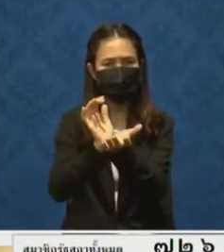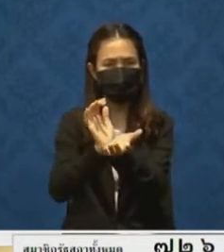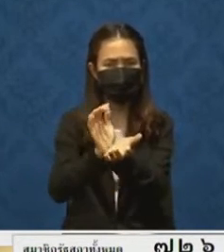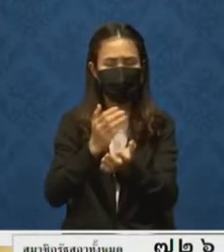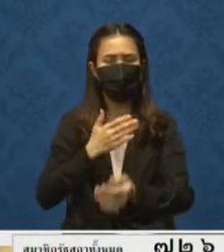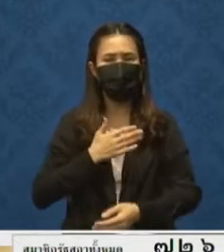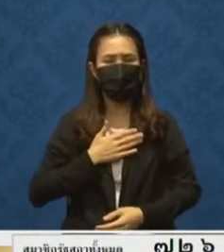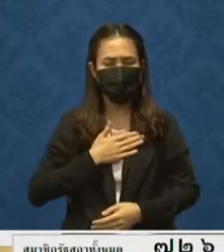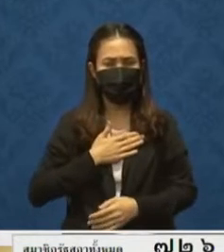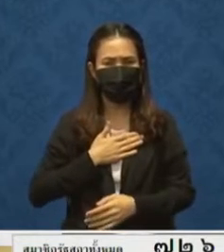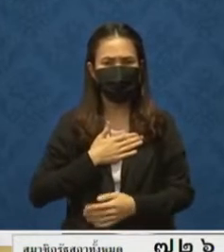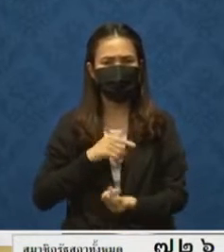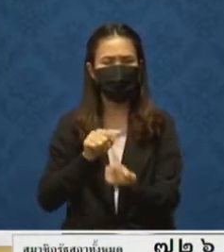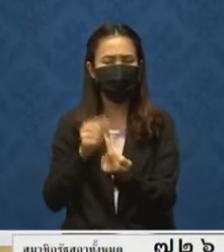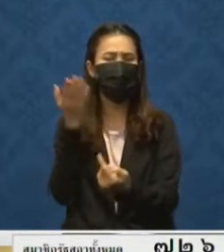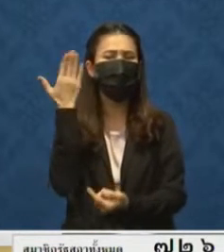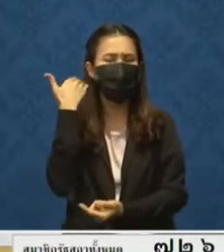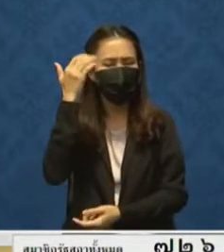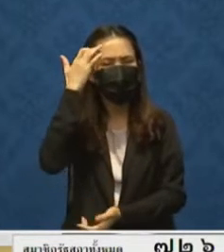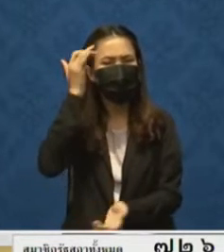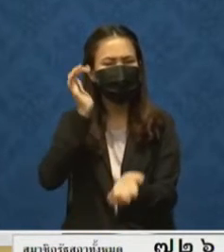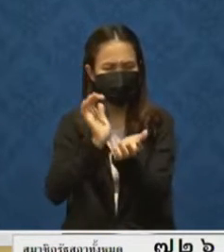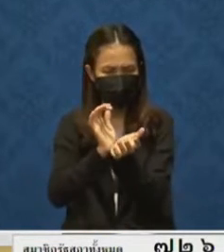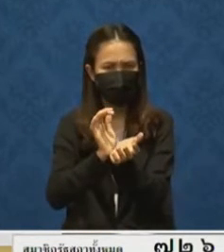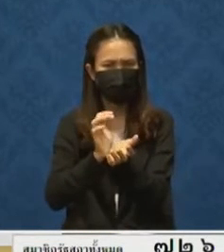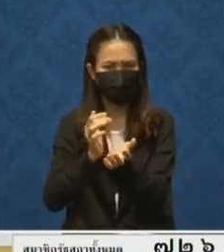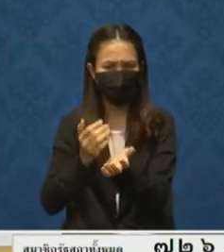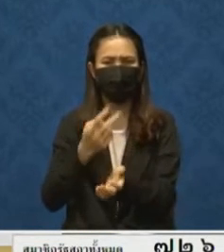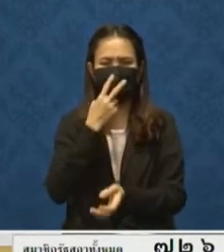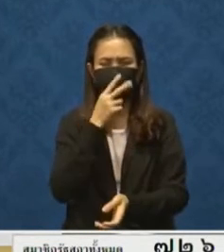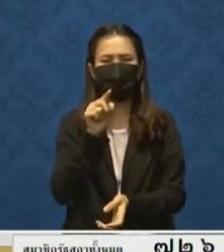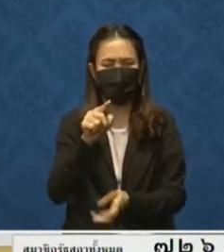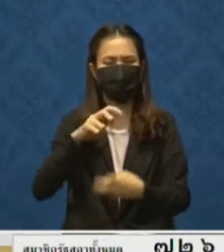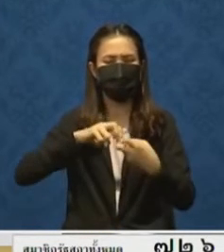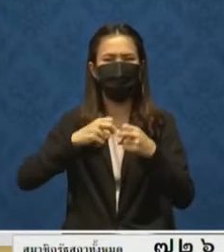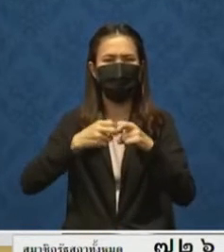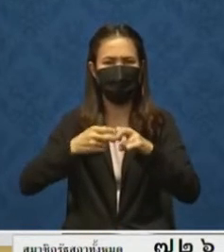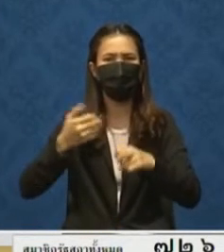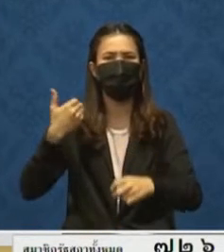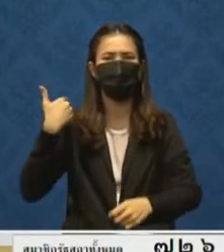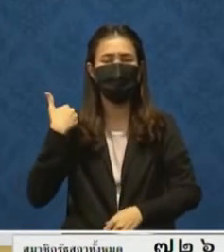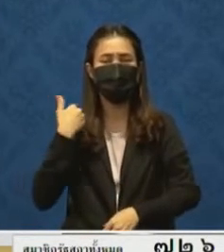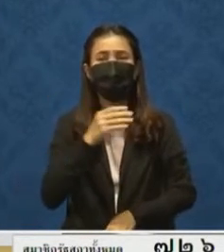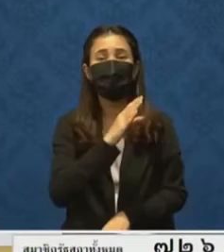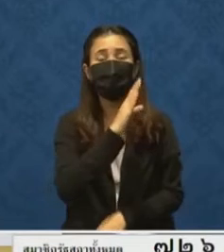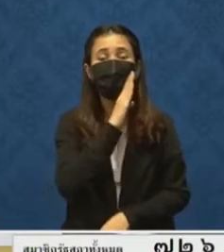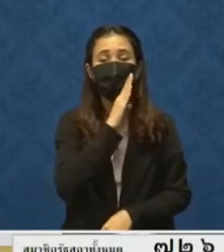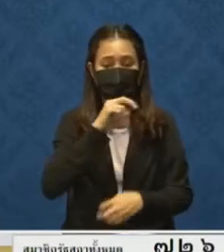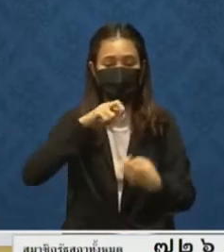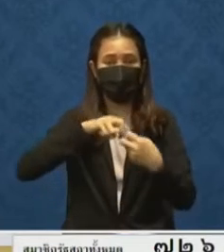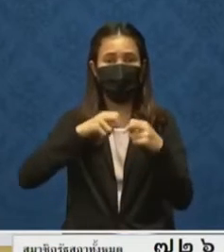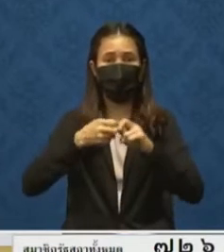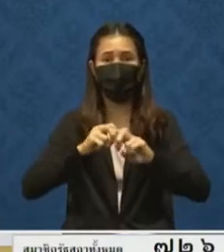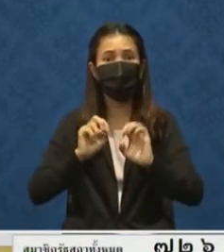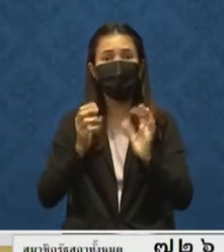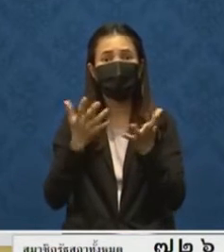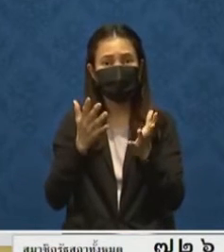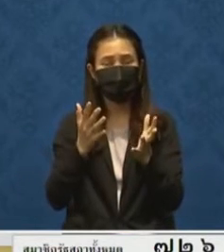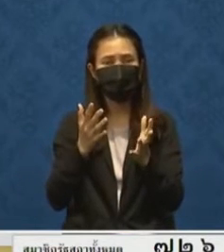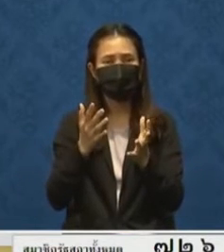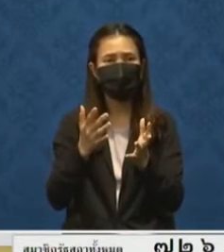นตรรวจก็มีจิวิทยาน วามัเกิดปัญหาข้แน่นอนแล้วถ้าไม่เกิดปัหาก็